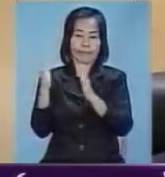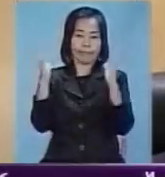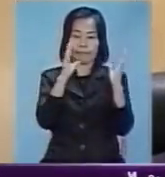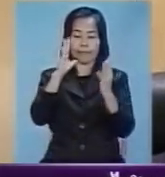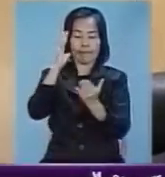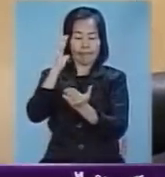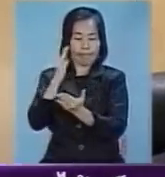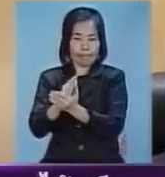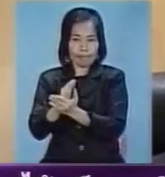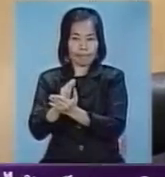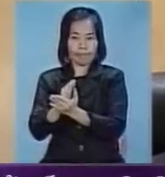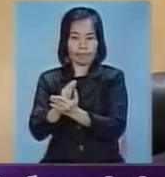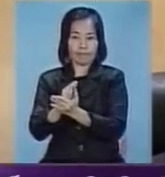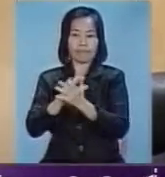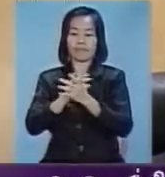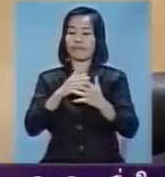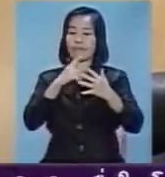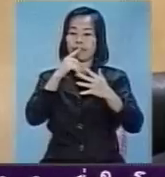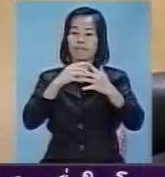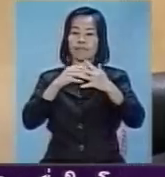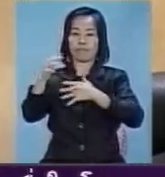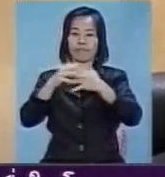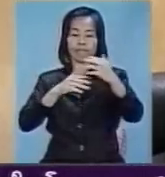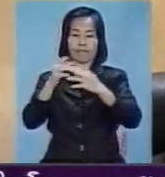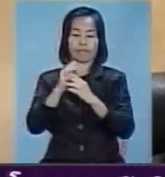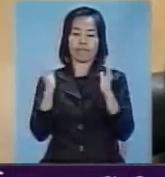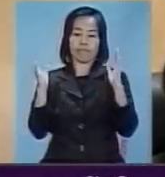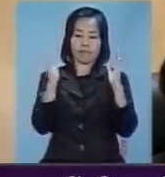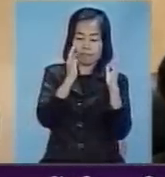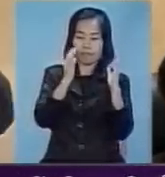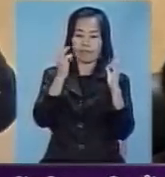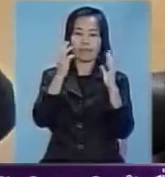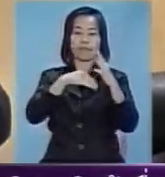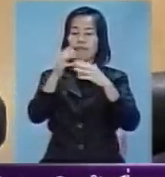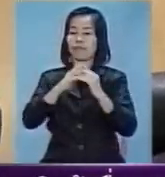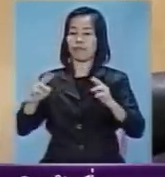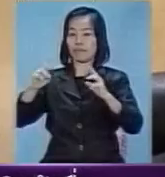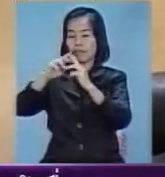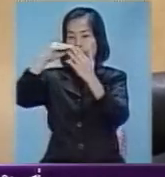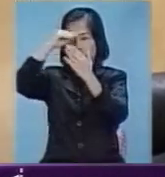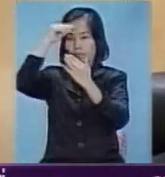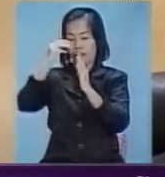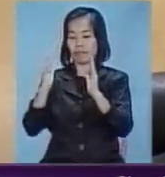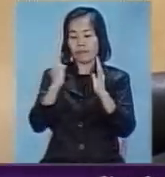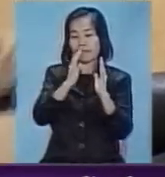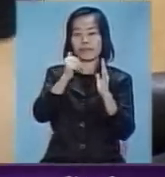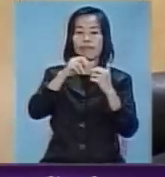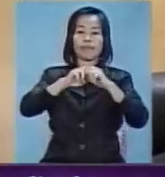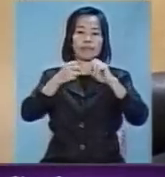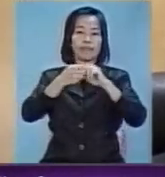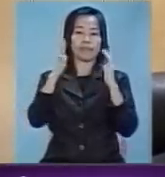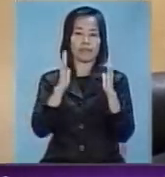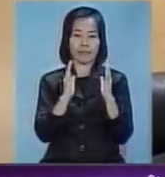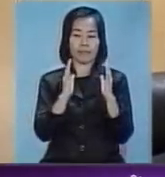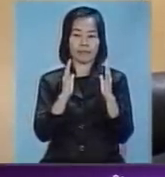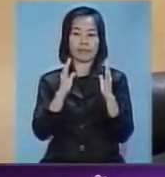ได้เท่าไ bunu Accepted with่เป็ไร centered้แค่หน้ากสวงสิสาธิการ ก็อยู่ทหนากสวงส่สาธิการส